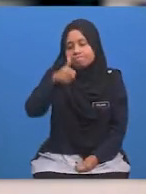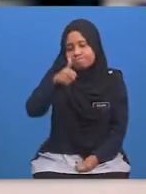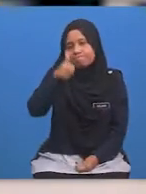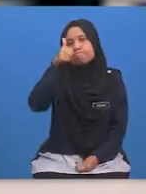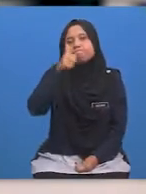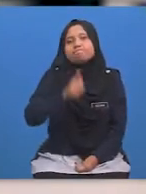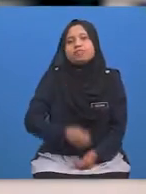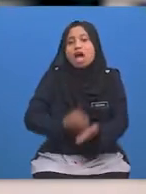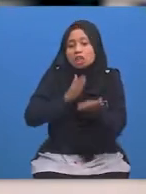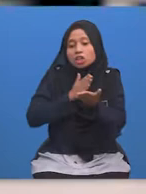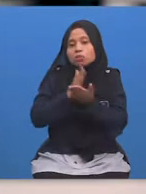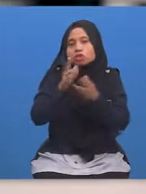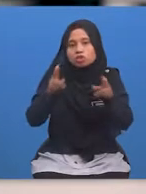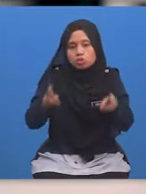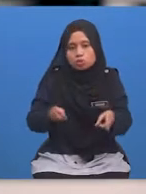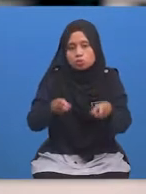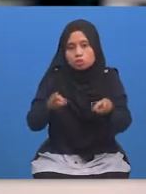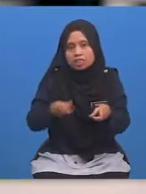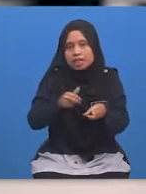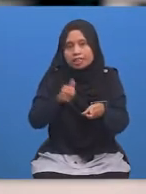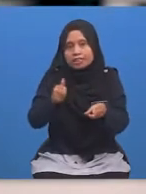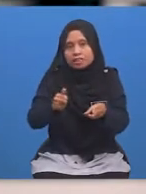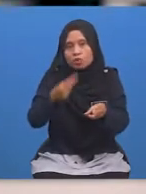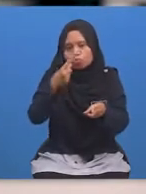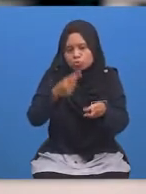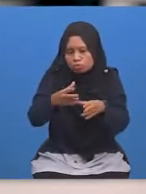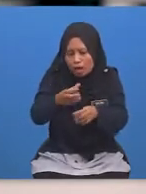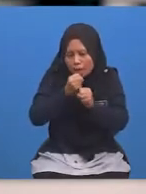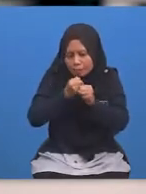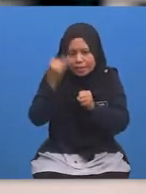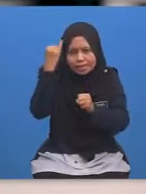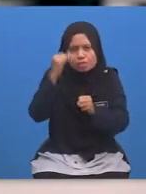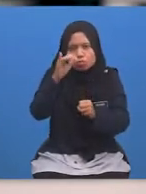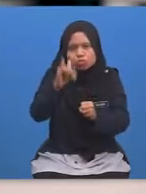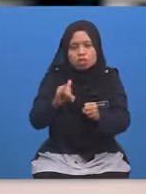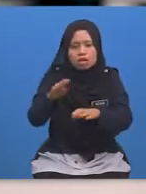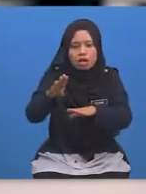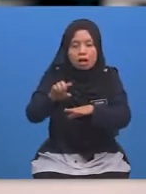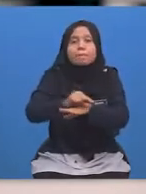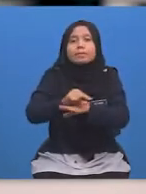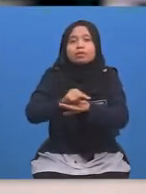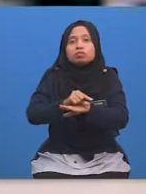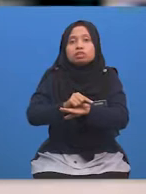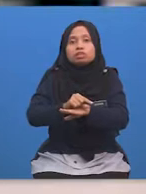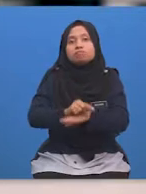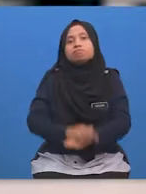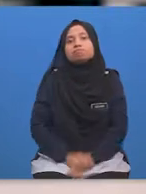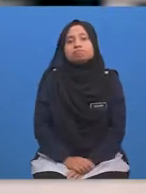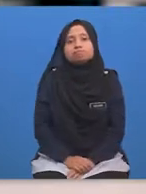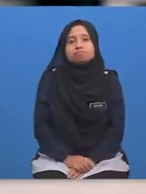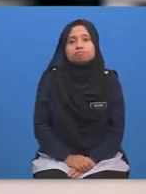Bagus. Teruskan usaha anda dalam menimba ilmu yang berguna untuk masa depan